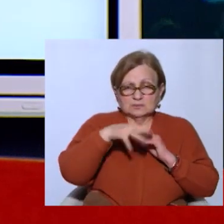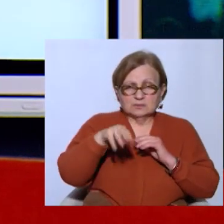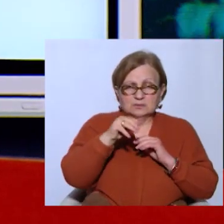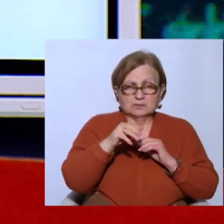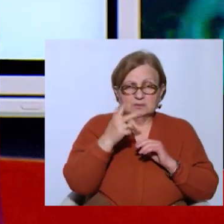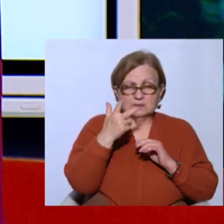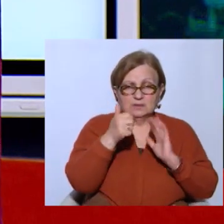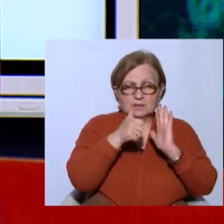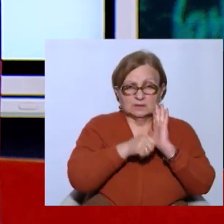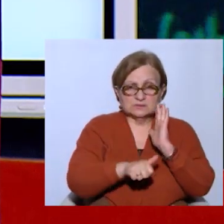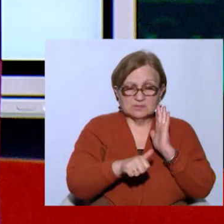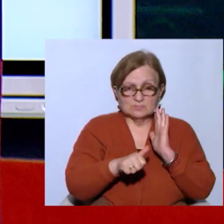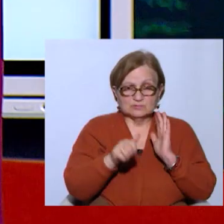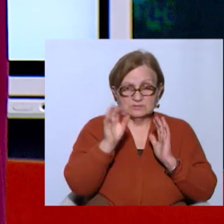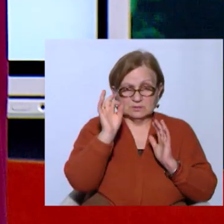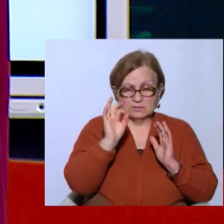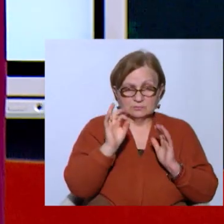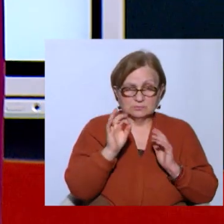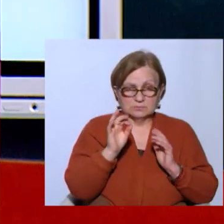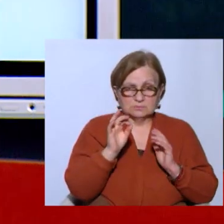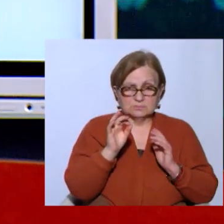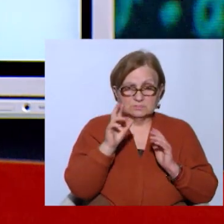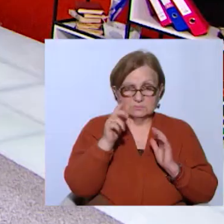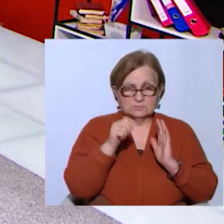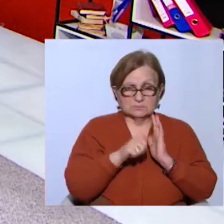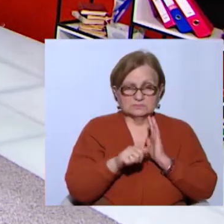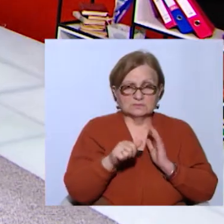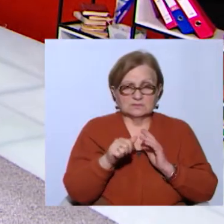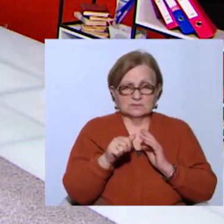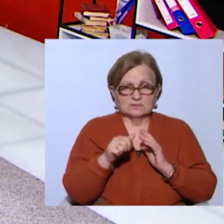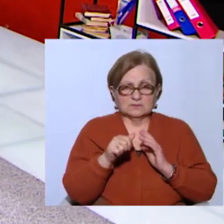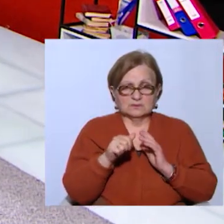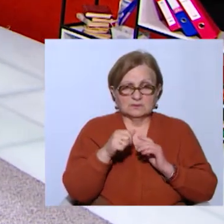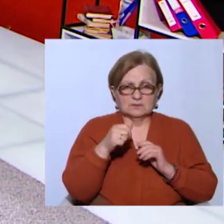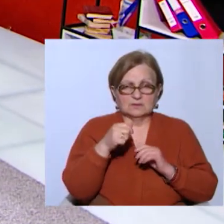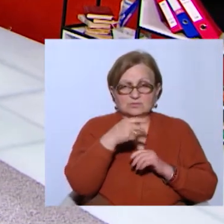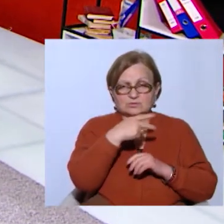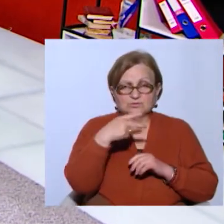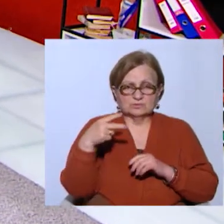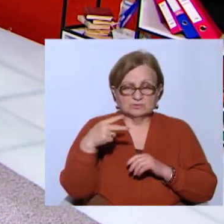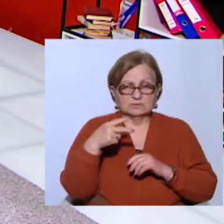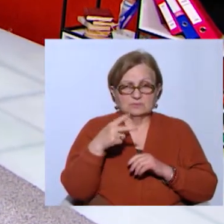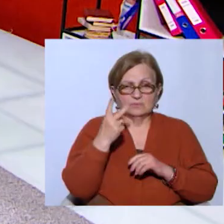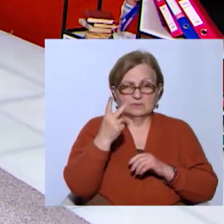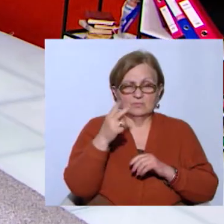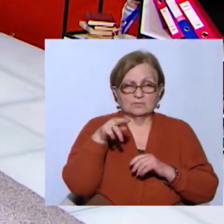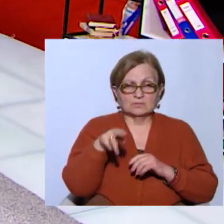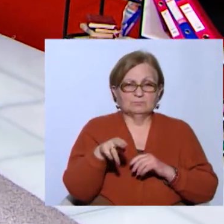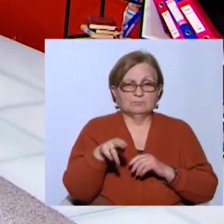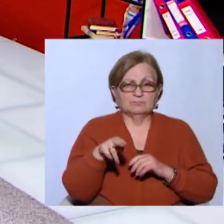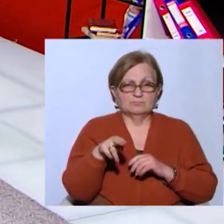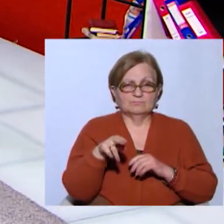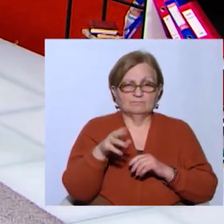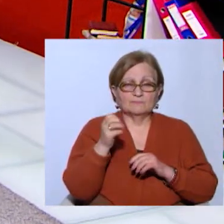მთლიანად 360 გრადუს, 360 გრადუს შეესაბამება 2π